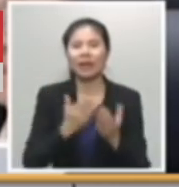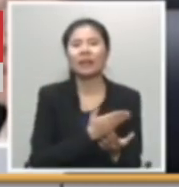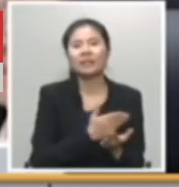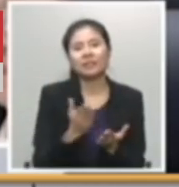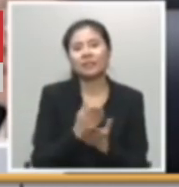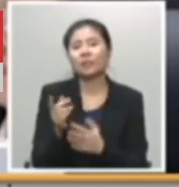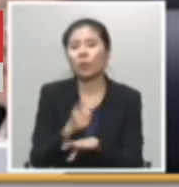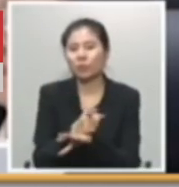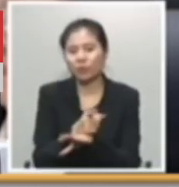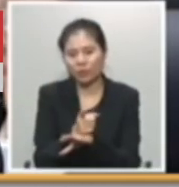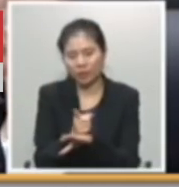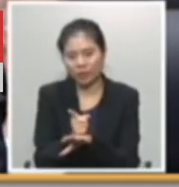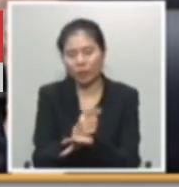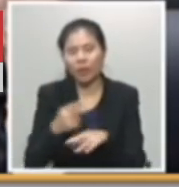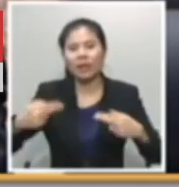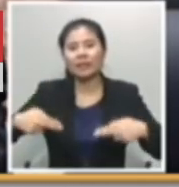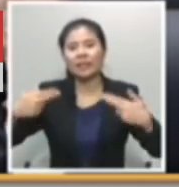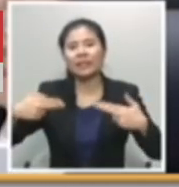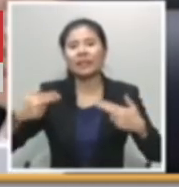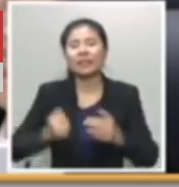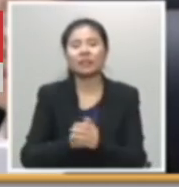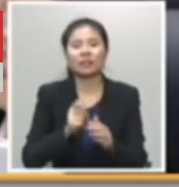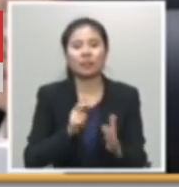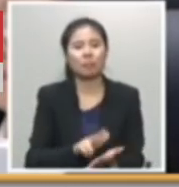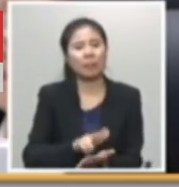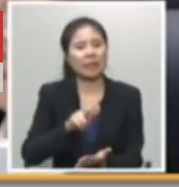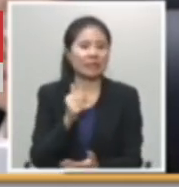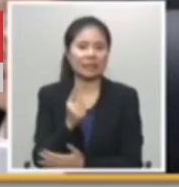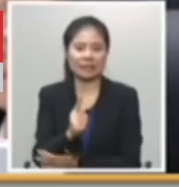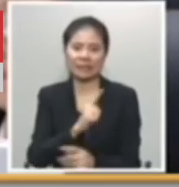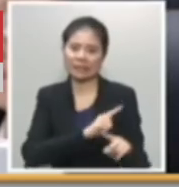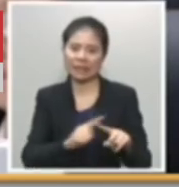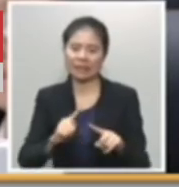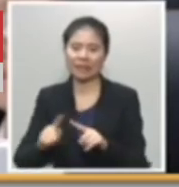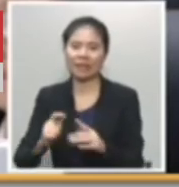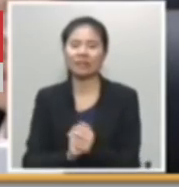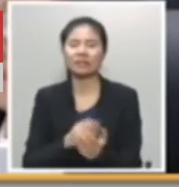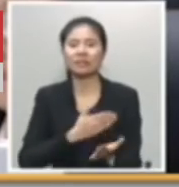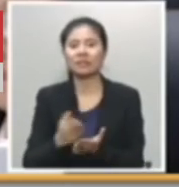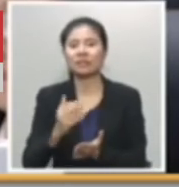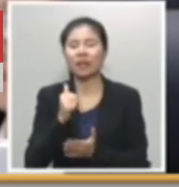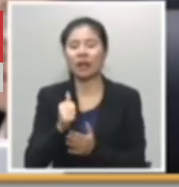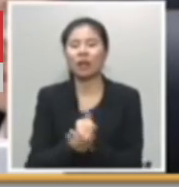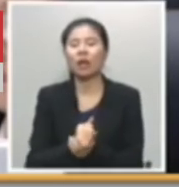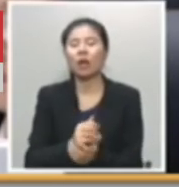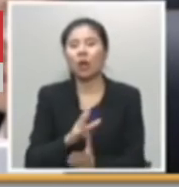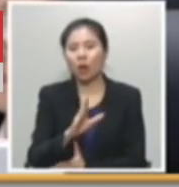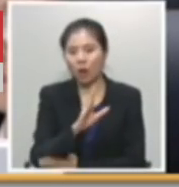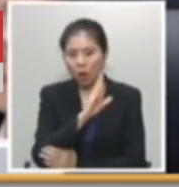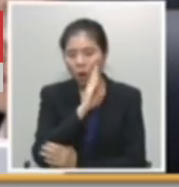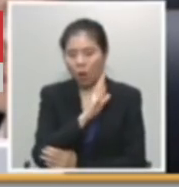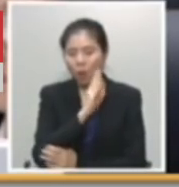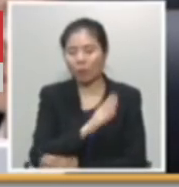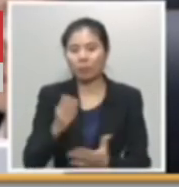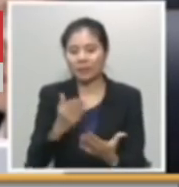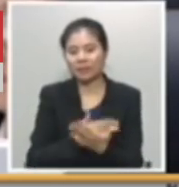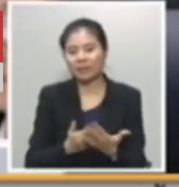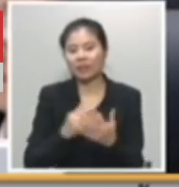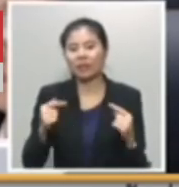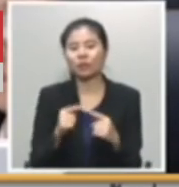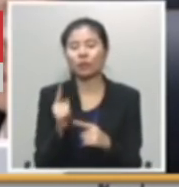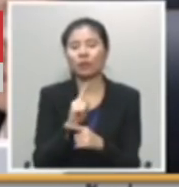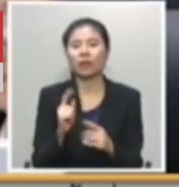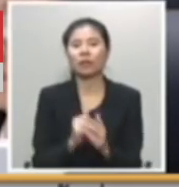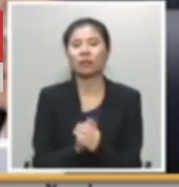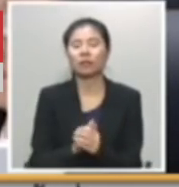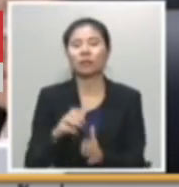ถถังได้นี่ยังไงเห็นไหมครับแล้วก็งบประมาณอีกตัวนึงฮะหลอกพิจารณาสุดท้ายเกิดอะไรขึ้นรู้ไหมครับส